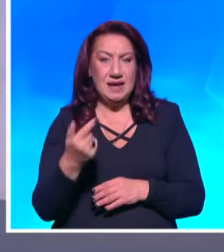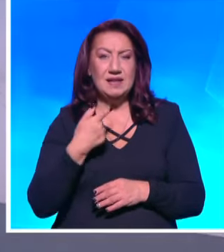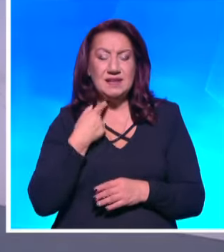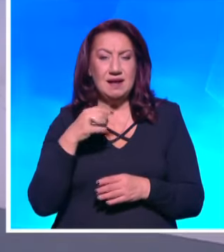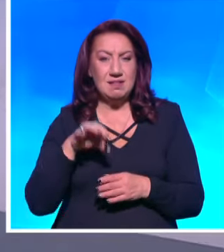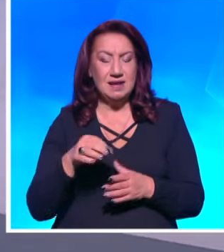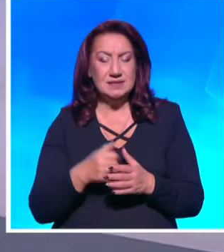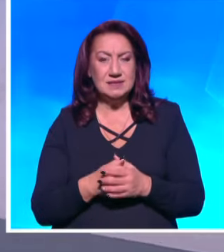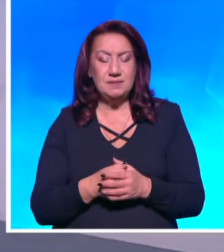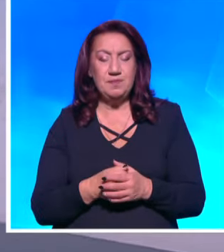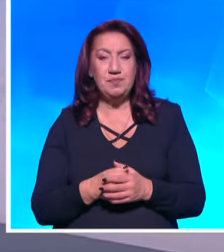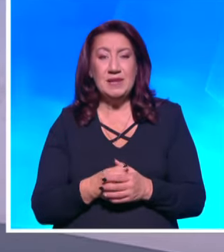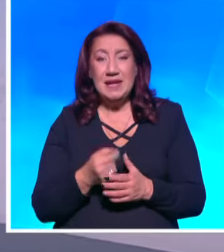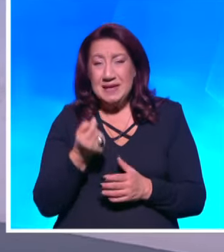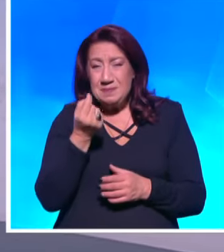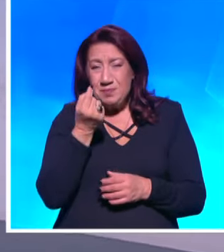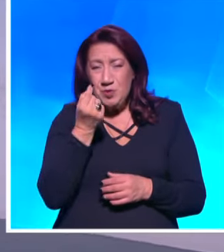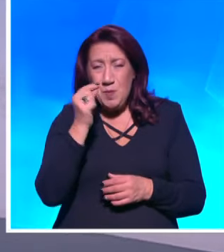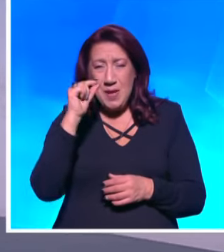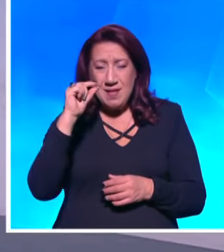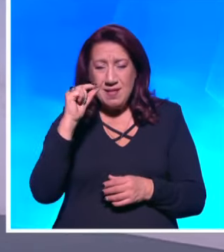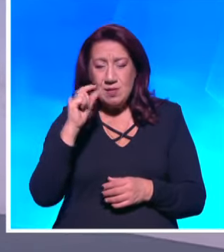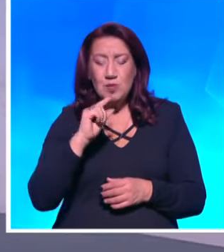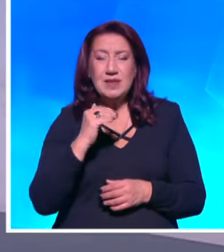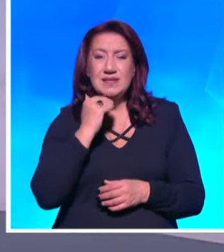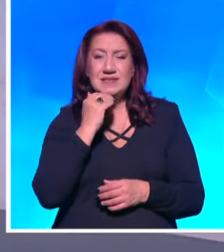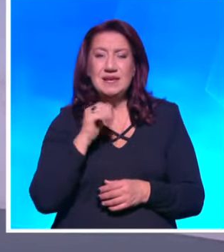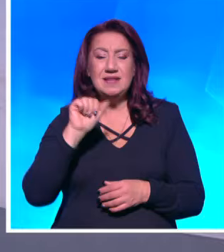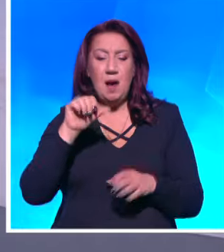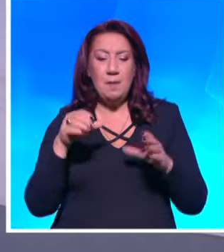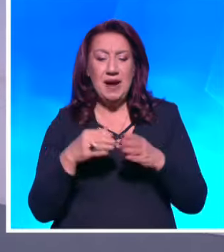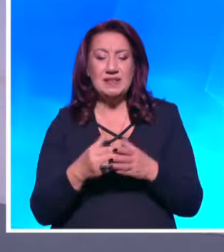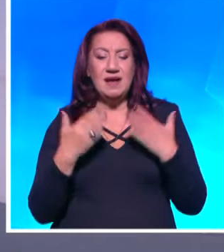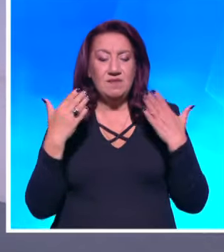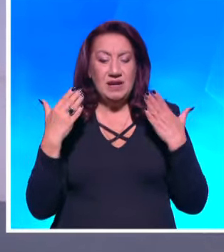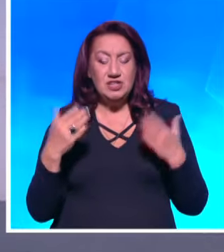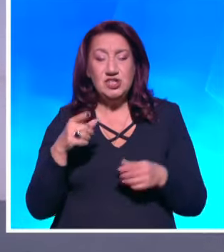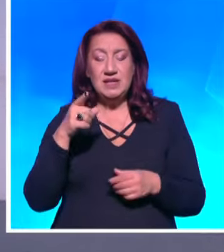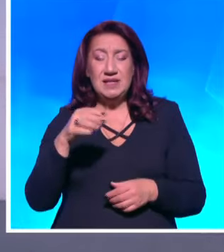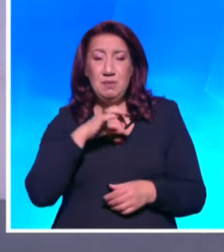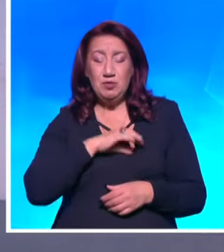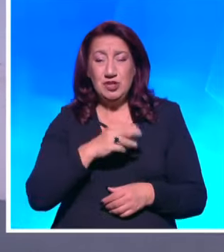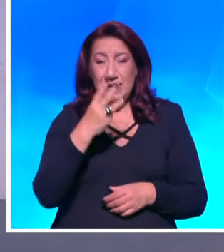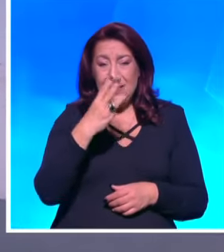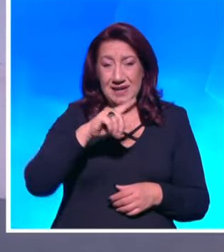казахме, една хилядна от процента не е достигна на партия Величие да влезе в парламента. Те получават